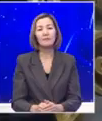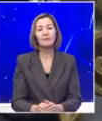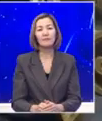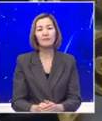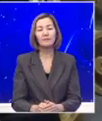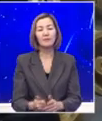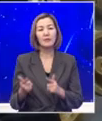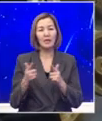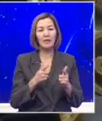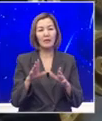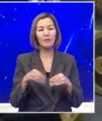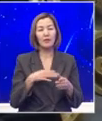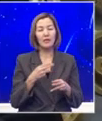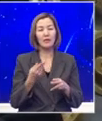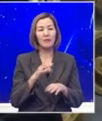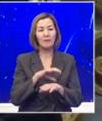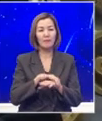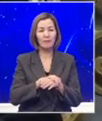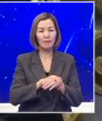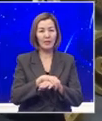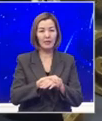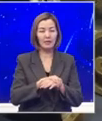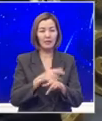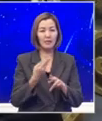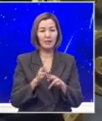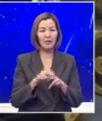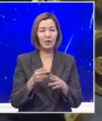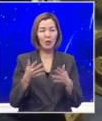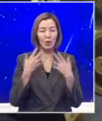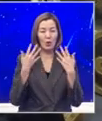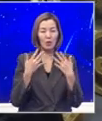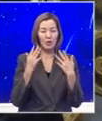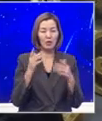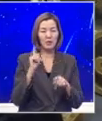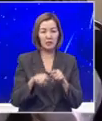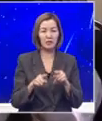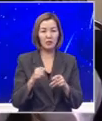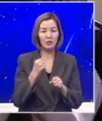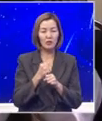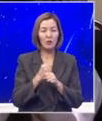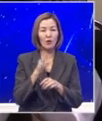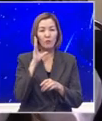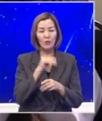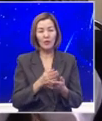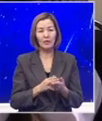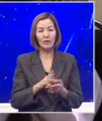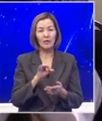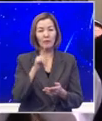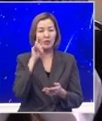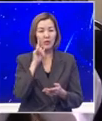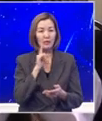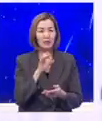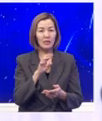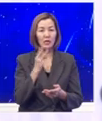білезігімізді. Бұл білезіктің ең оңай және ең жедел жасалатын түрі. Айта кетсек, Еңбекші Қазақ ауданы